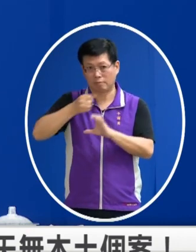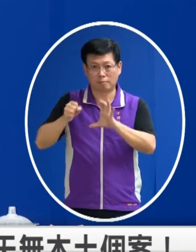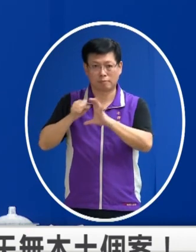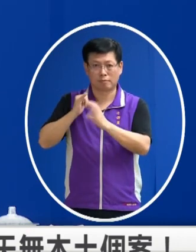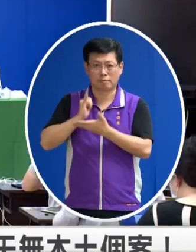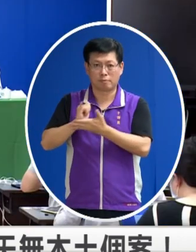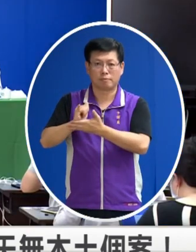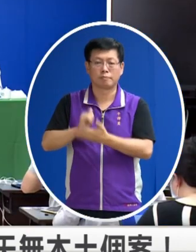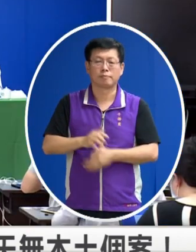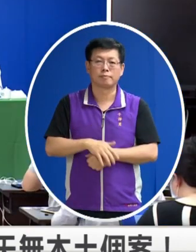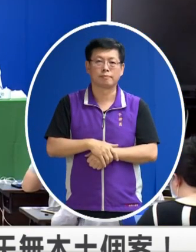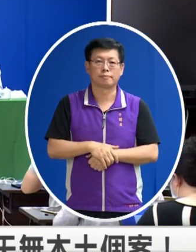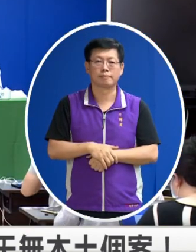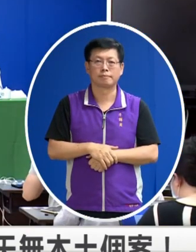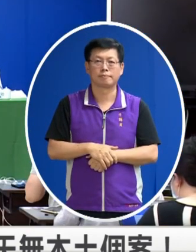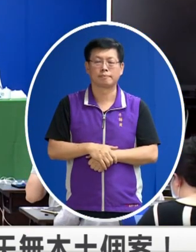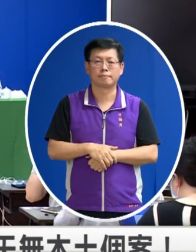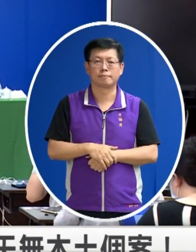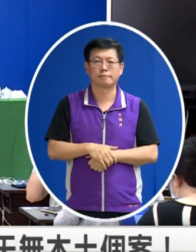上。